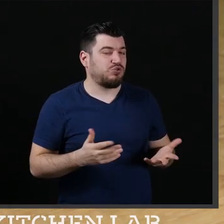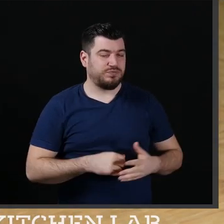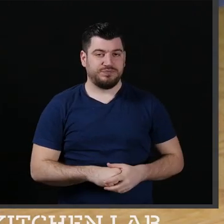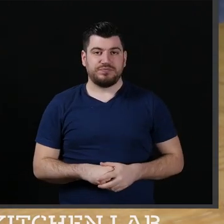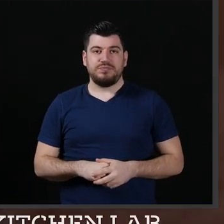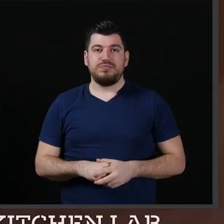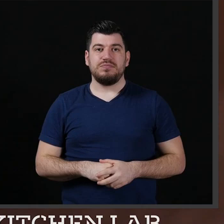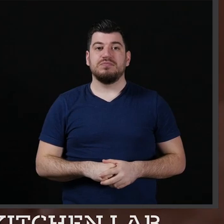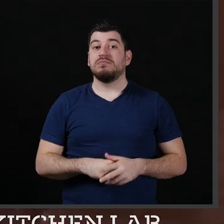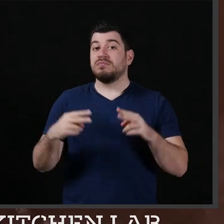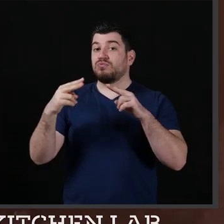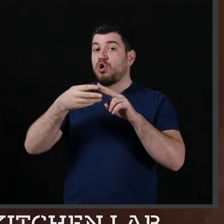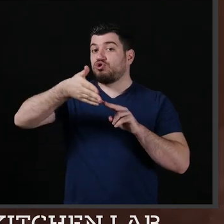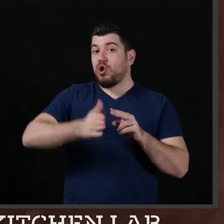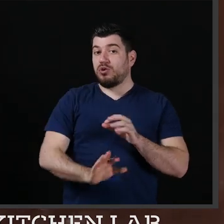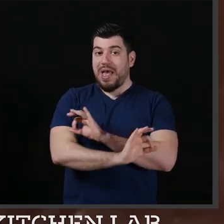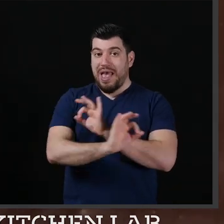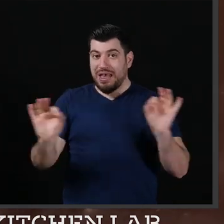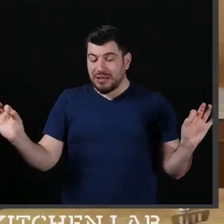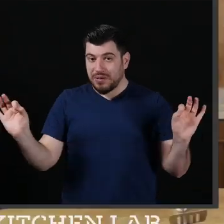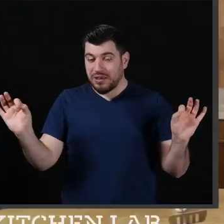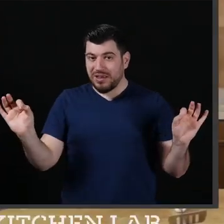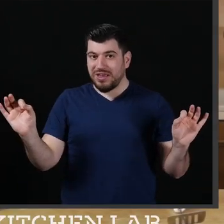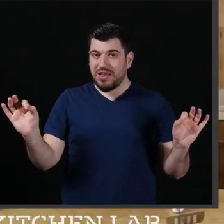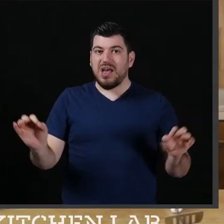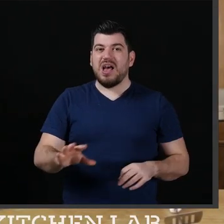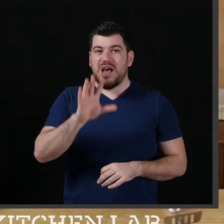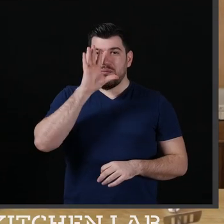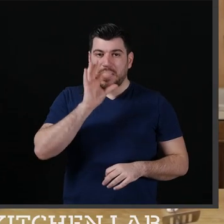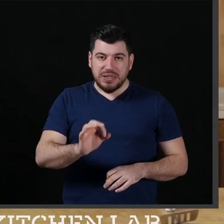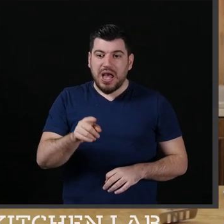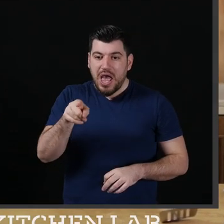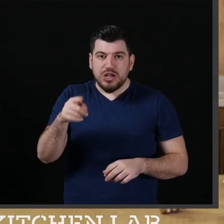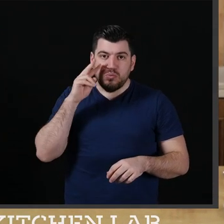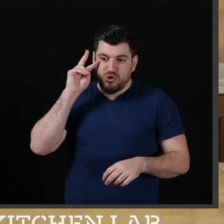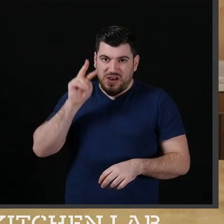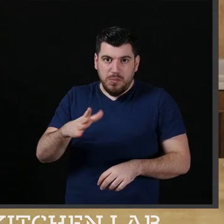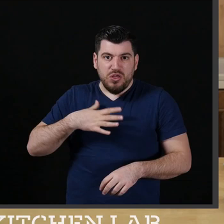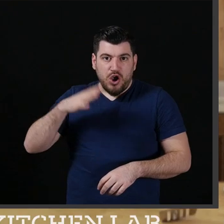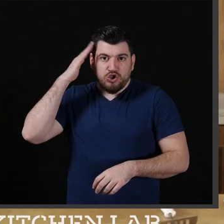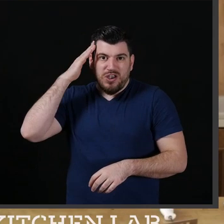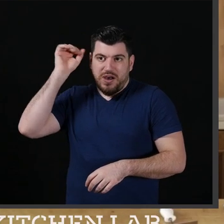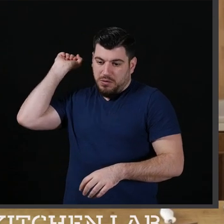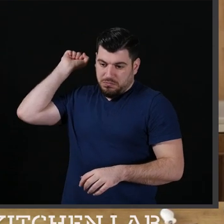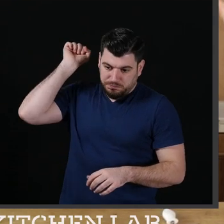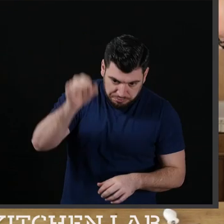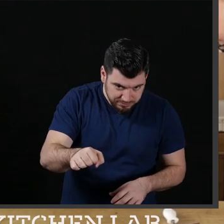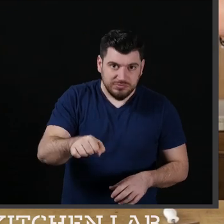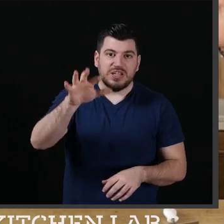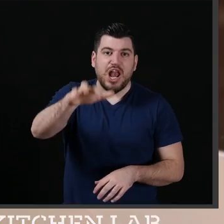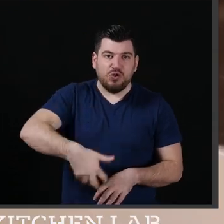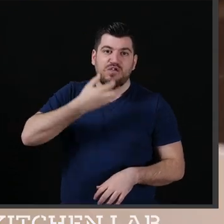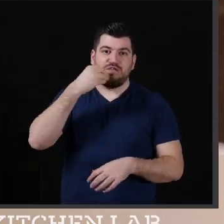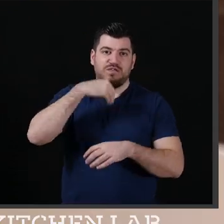Κυρίες και κύριοι, η σοκολατόπιτά μας είναι έτοιμη. Το θέμα είναι λίγο αστείο γιατί θες να βάλεις το κεφάλι σου όπως είναι μέσα και να τη φας ολόκληρη, αλλά θα περιμένετε να κόψετε πρώτα